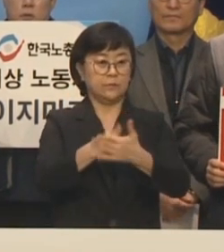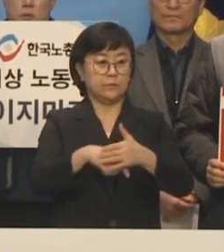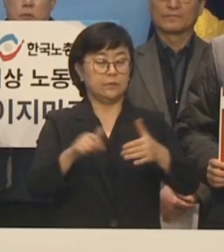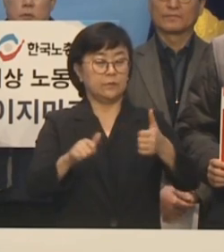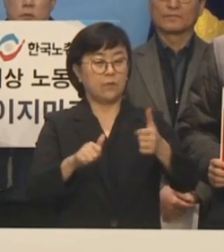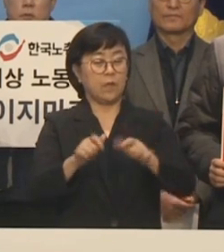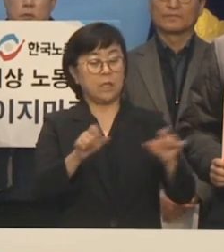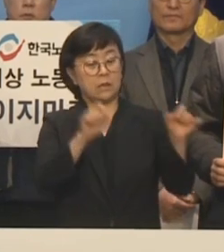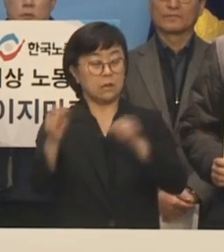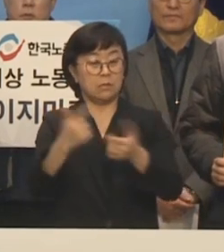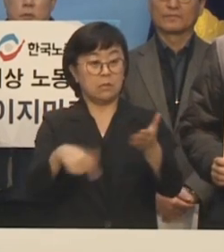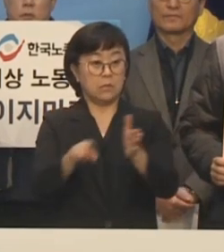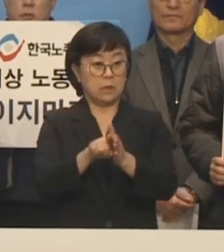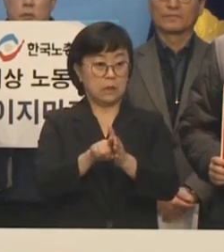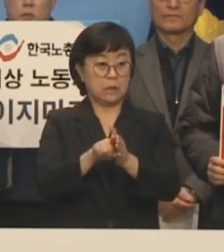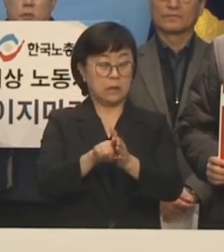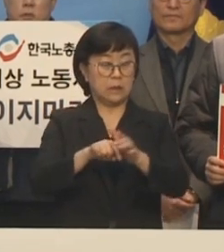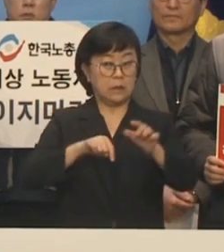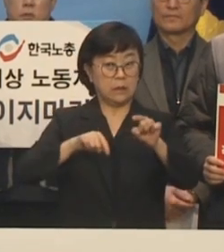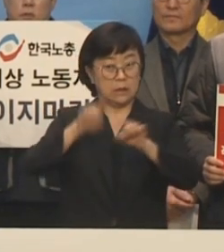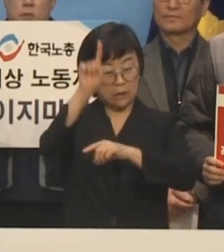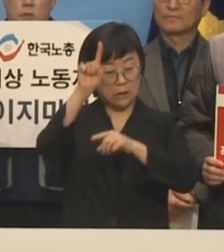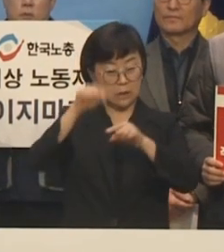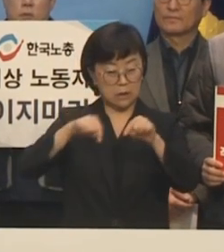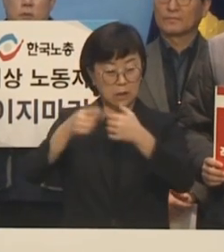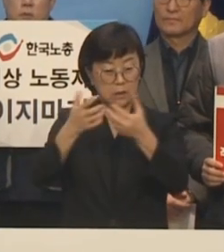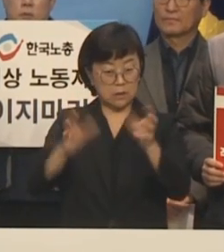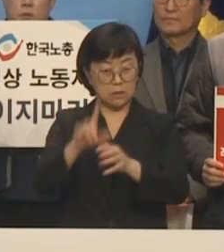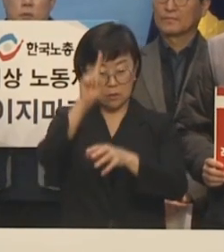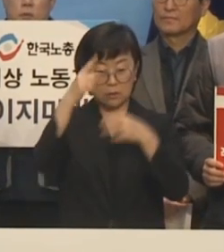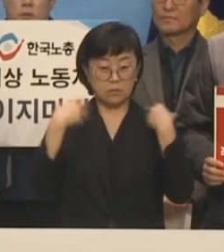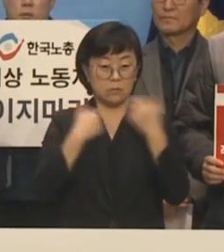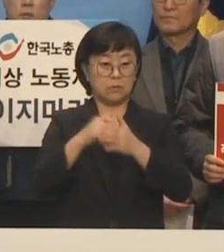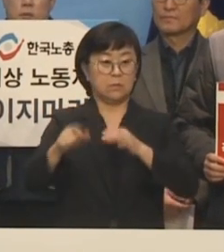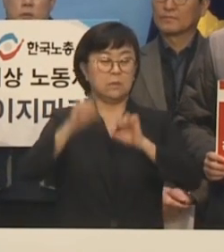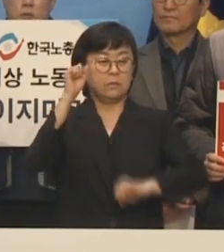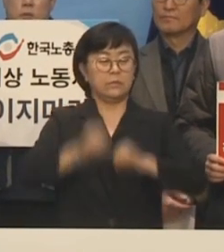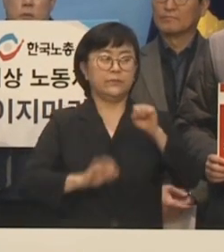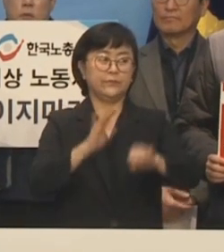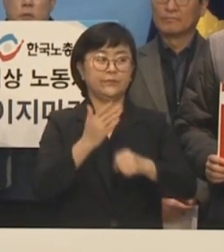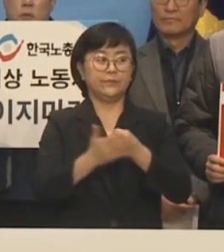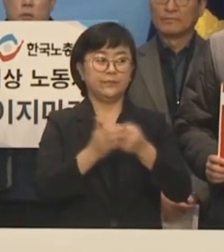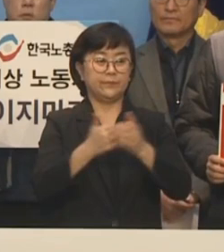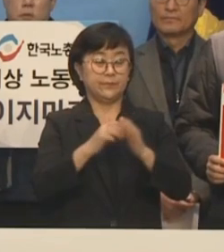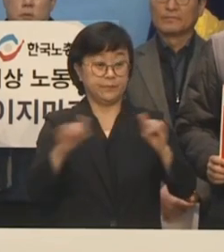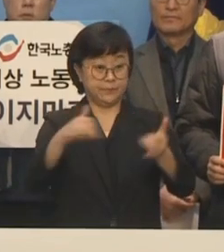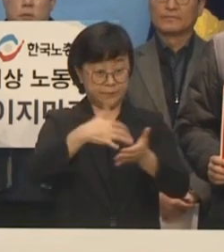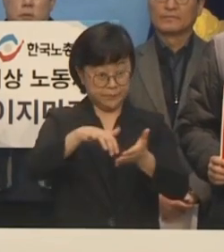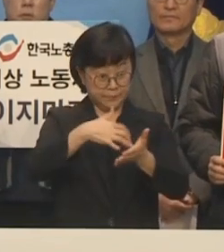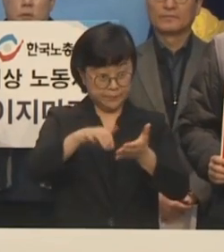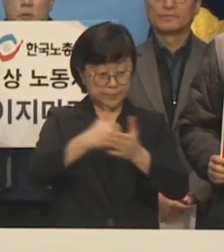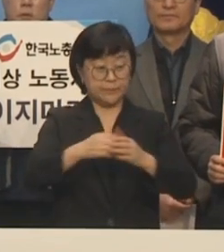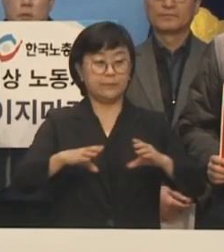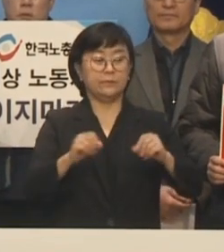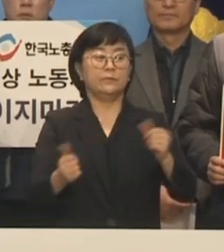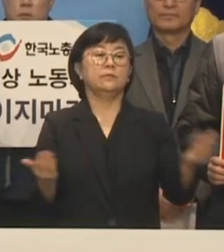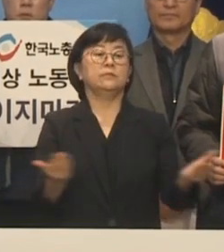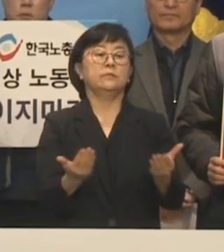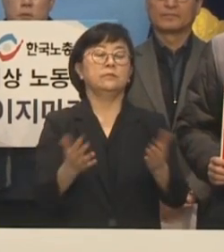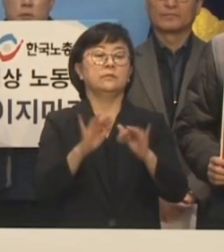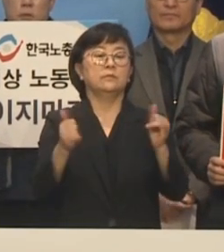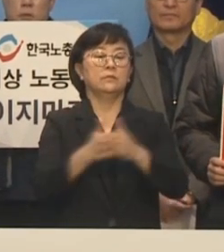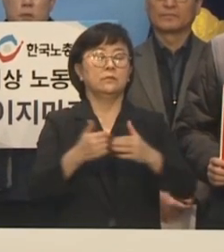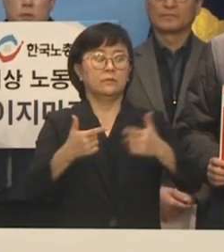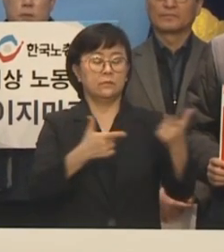유예를 연장하려는 당정의 행위는 매우 잘못되었습니다. 단순히 사람 수로 이 땅에 일하는 모든